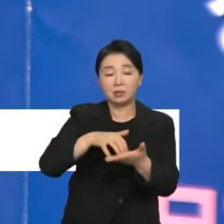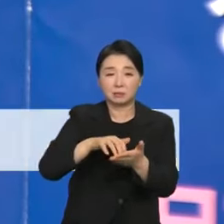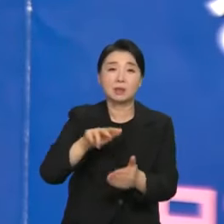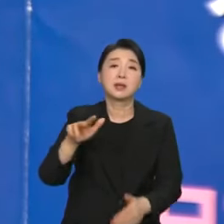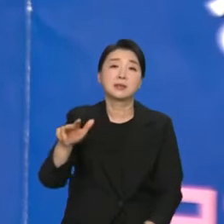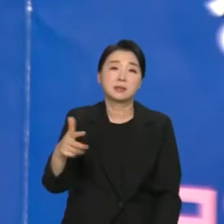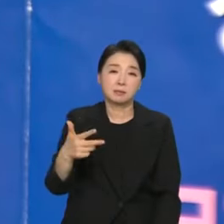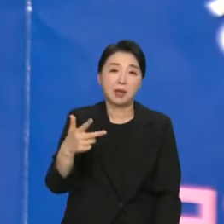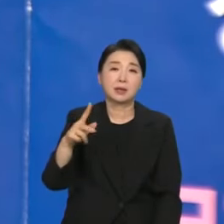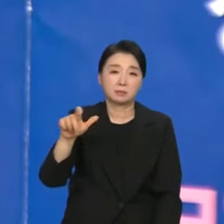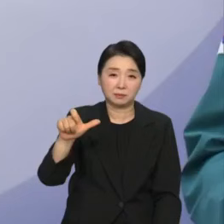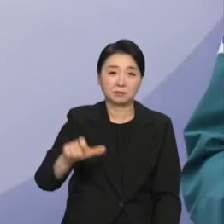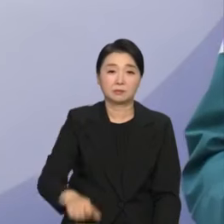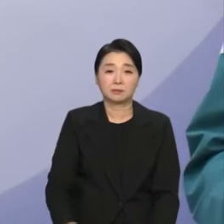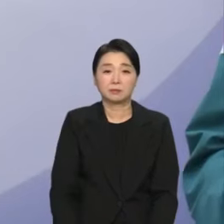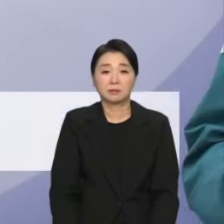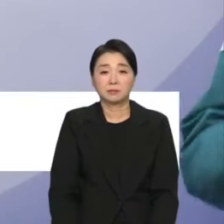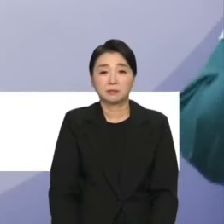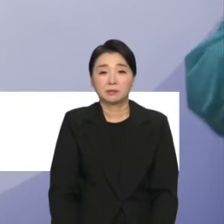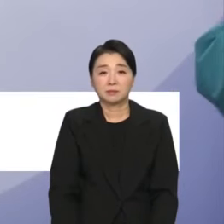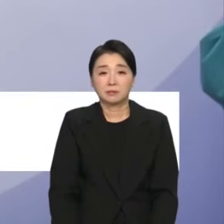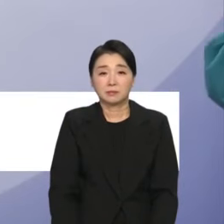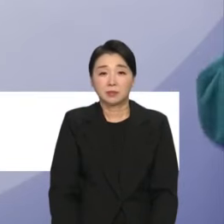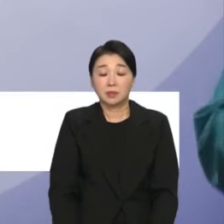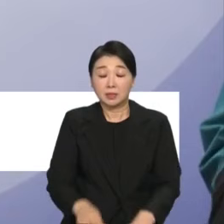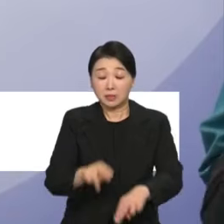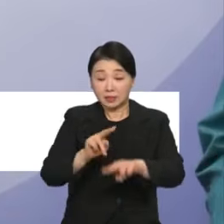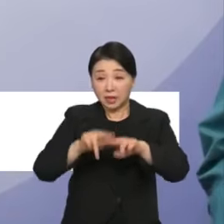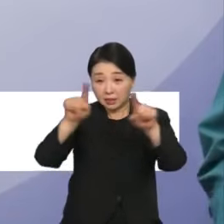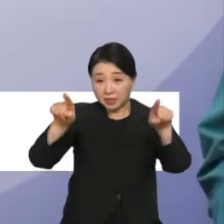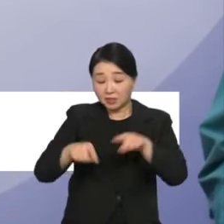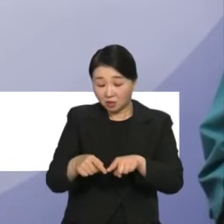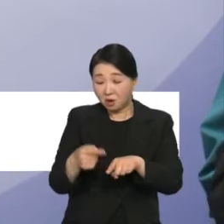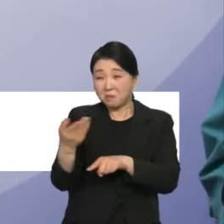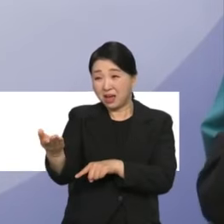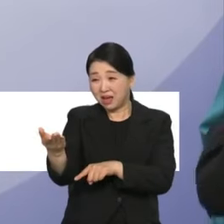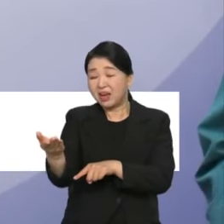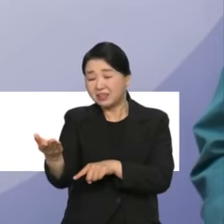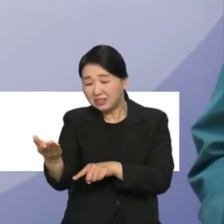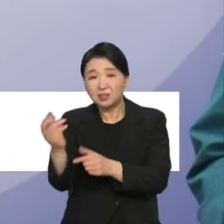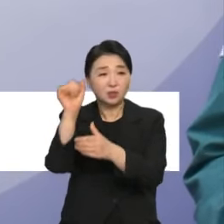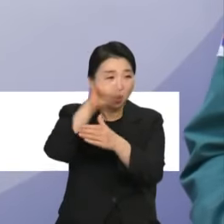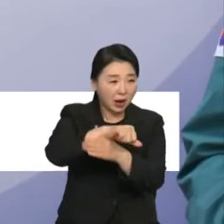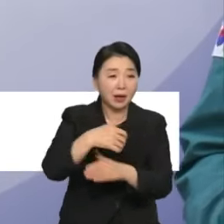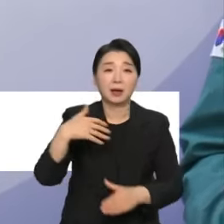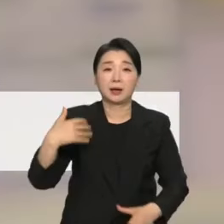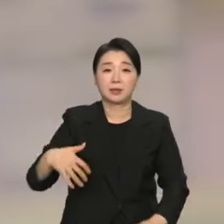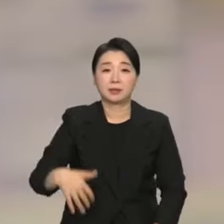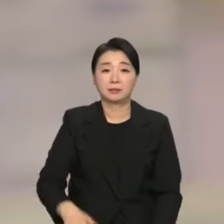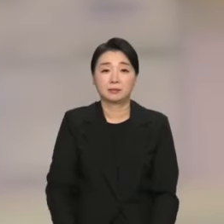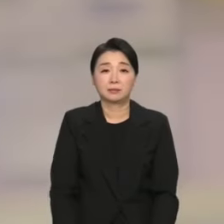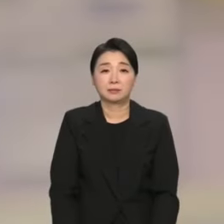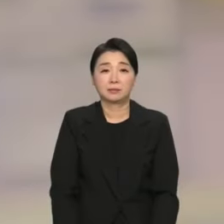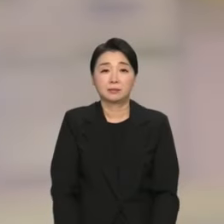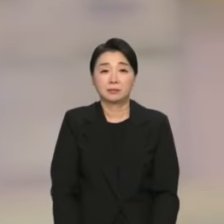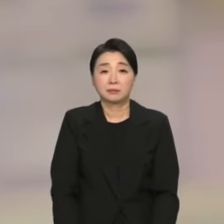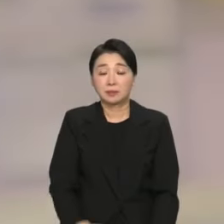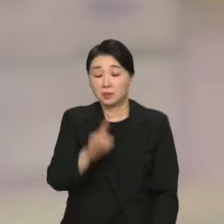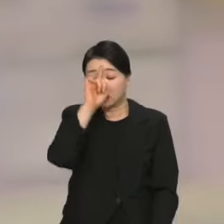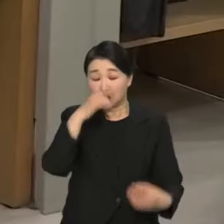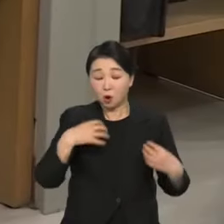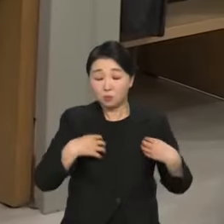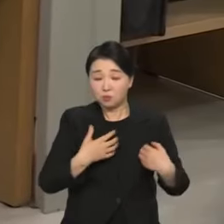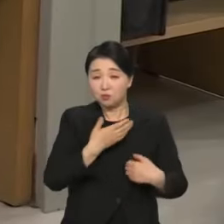것으로 파악됐습니다. 실제 사직서를 수리한 경우는 없는 것으로 파악이 되고 있습니다. 정부는